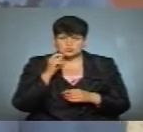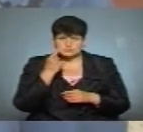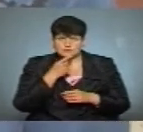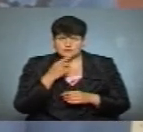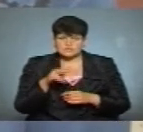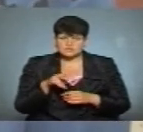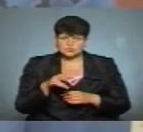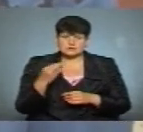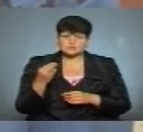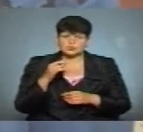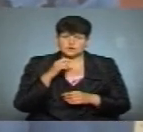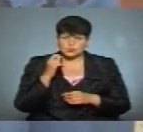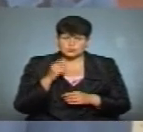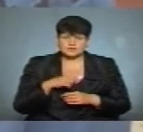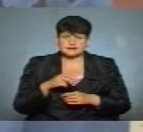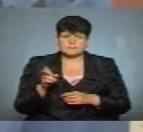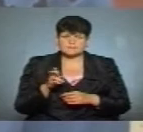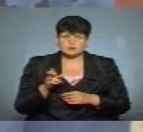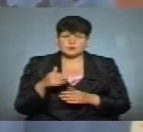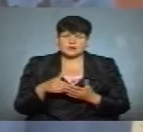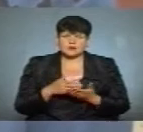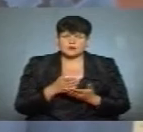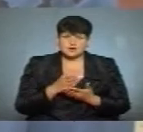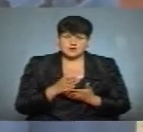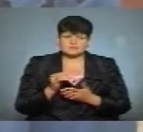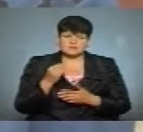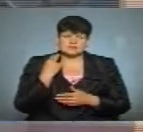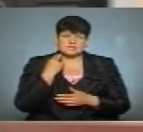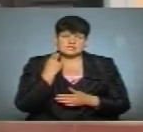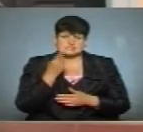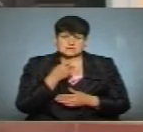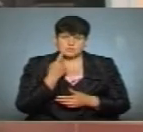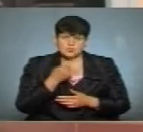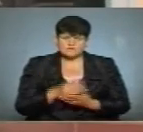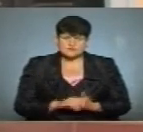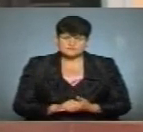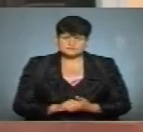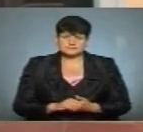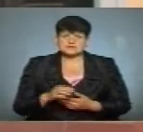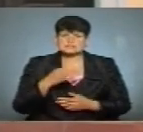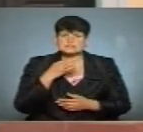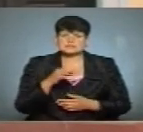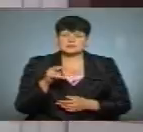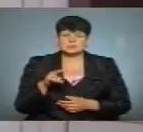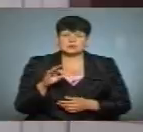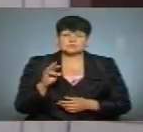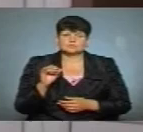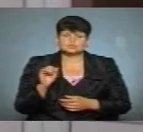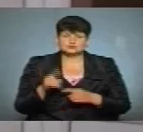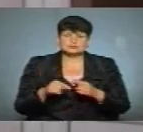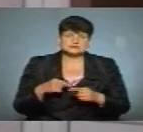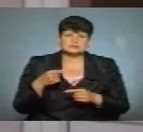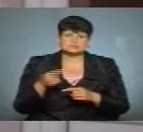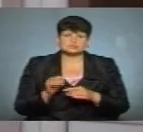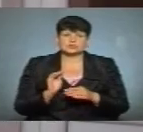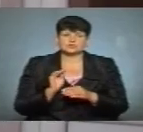мова і література, історія України, біологія, географія і англійська мова. Як розповіла Людмила Онищук, наступним під час